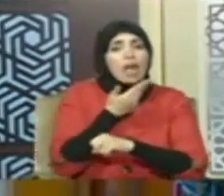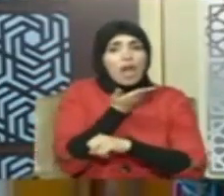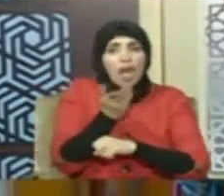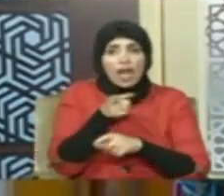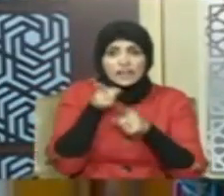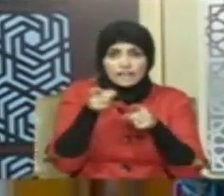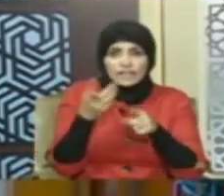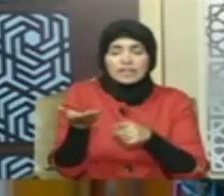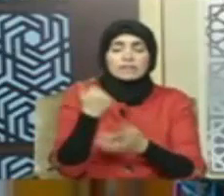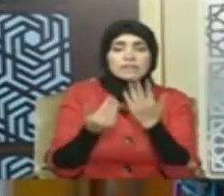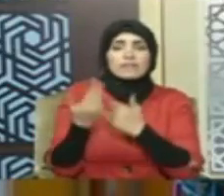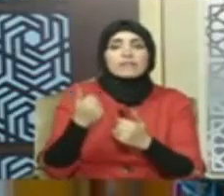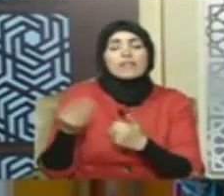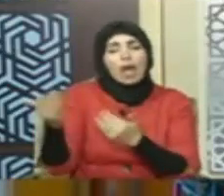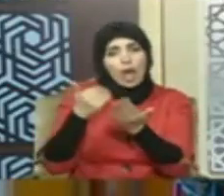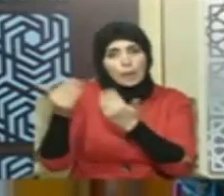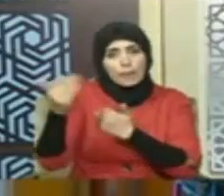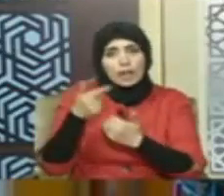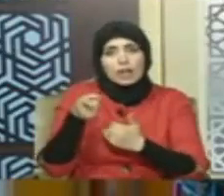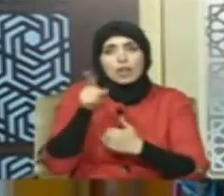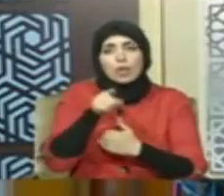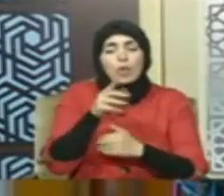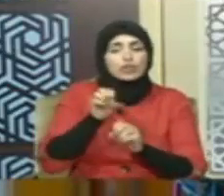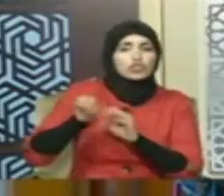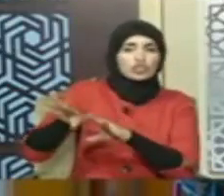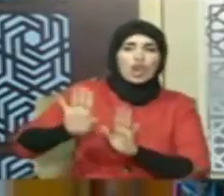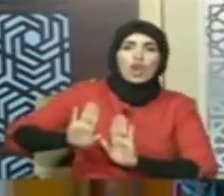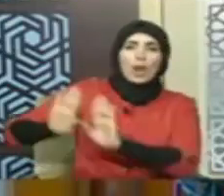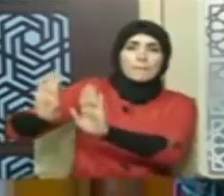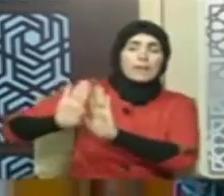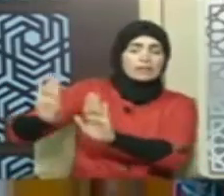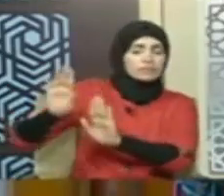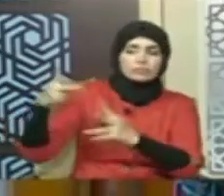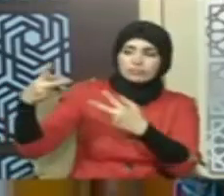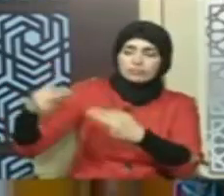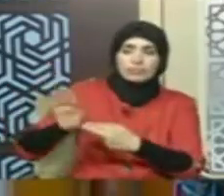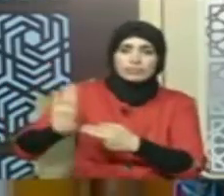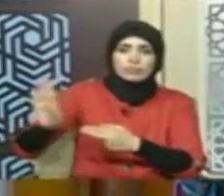أقبل، ويا باغي الشر أقصر.